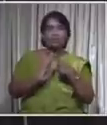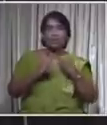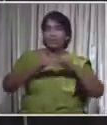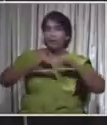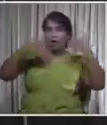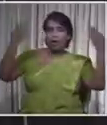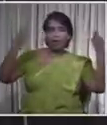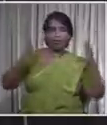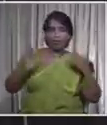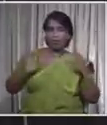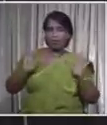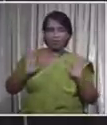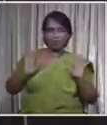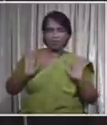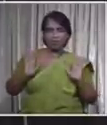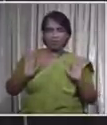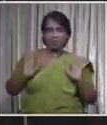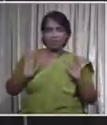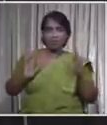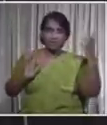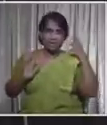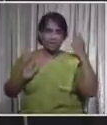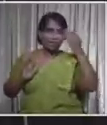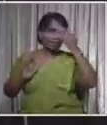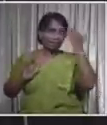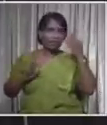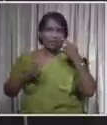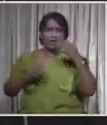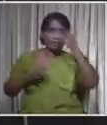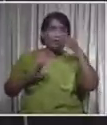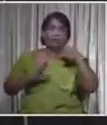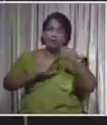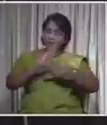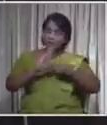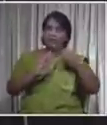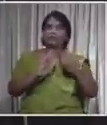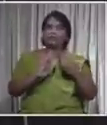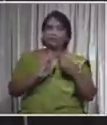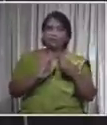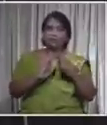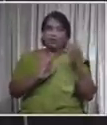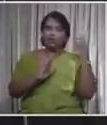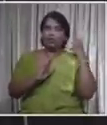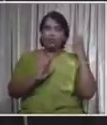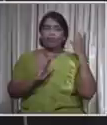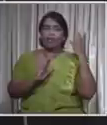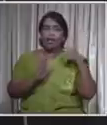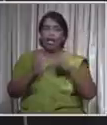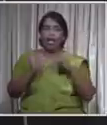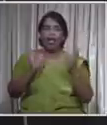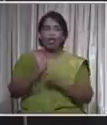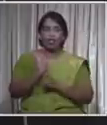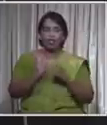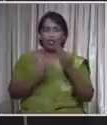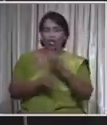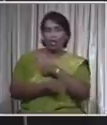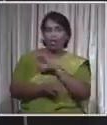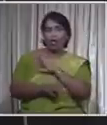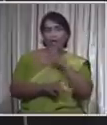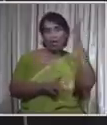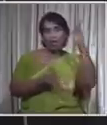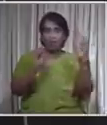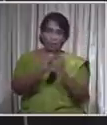නෙවෙයි. අපි සුංගල මුස්ලිම් දෙමළ නෙවෙයි. Sri Lankans. මුස්ලිම් මට මතකයි නේ අලුත්ගම ඥානසාර ආන්දරු කියලා කරපු